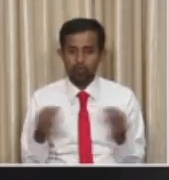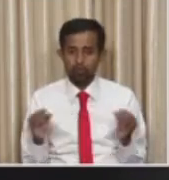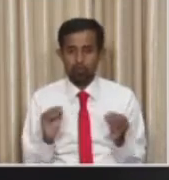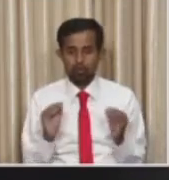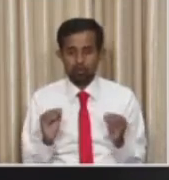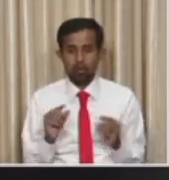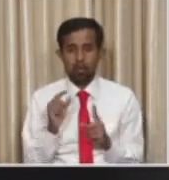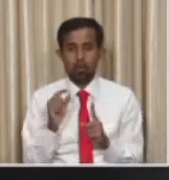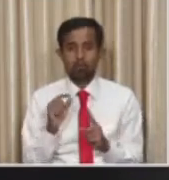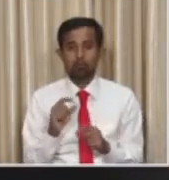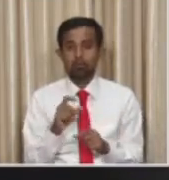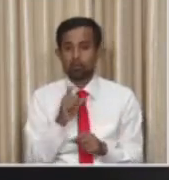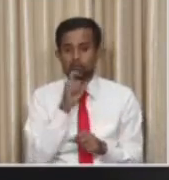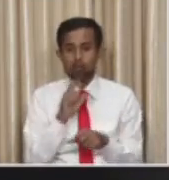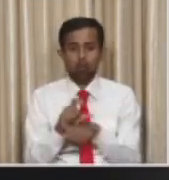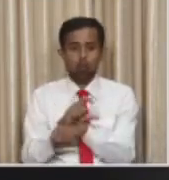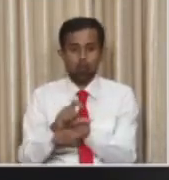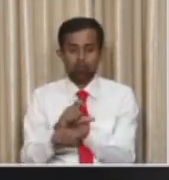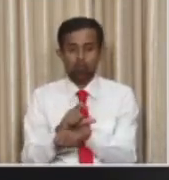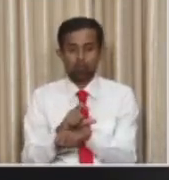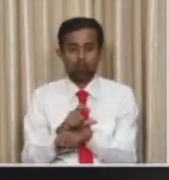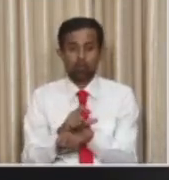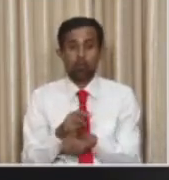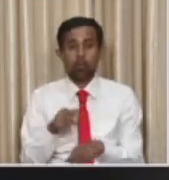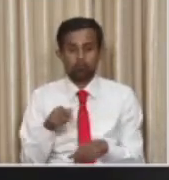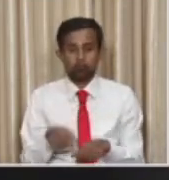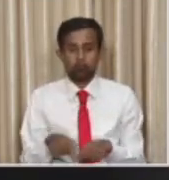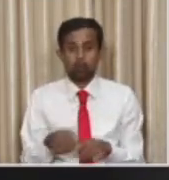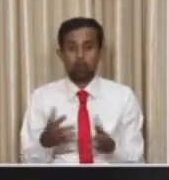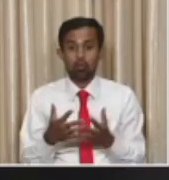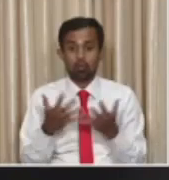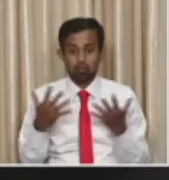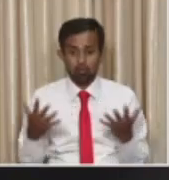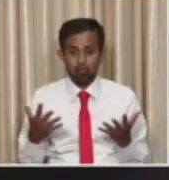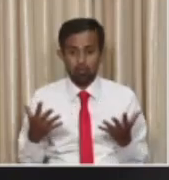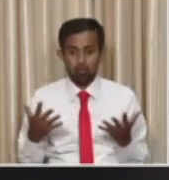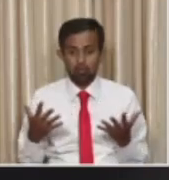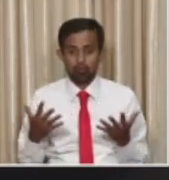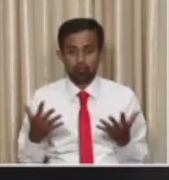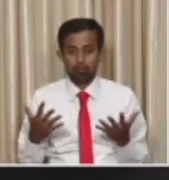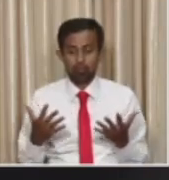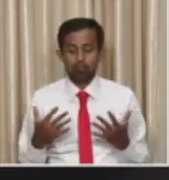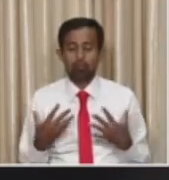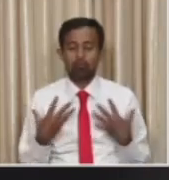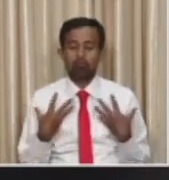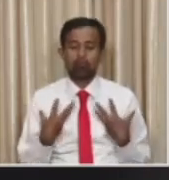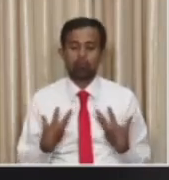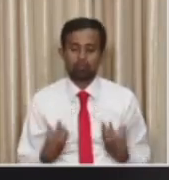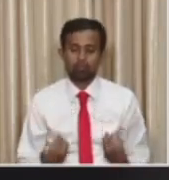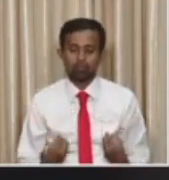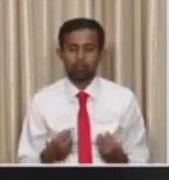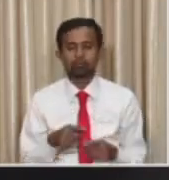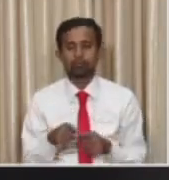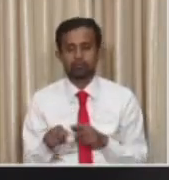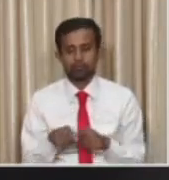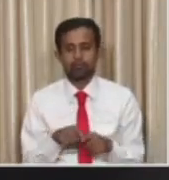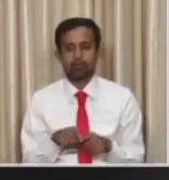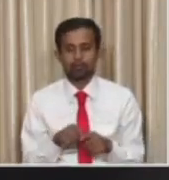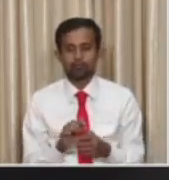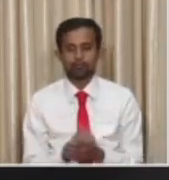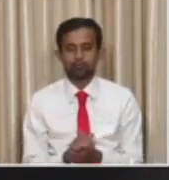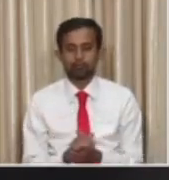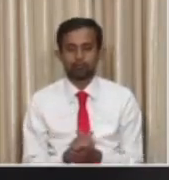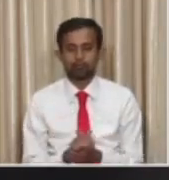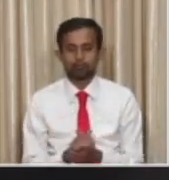අධිකරණ කොමිෂන් සභාව මේ වගේ එකත් ලොකු සැනසිල්ලක් වගේම ඇති වෙනවා